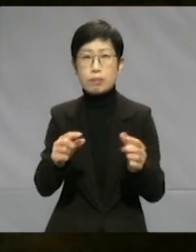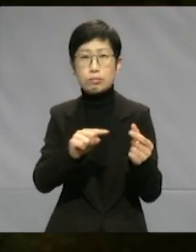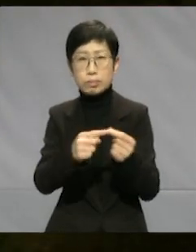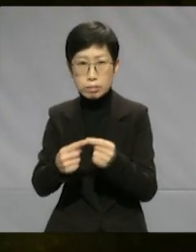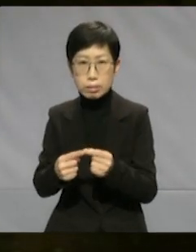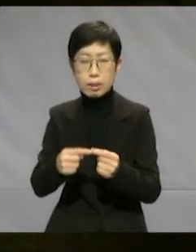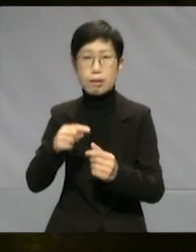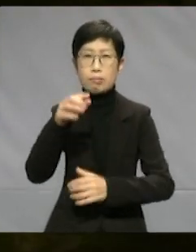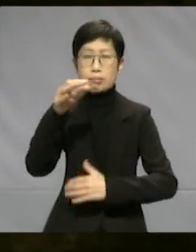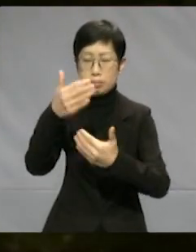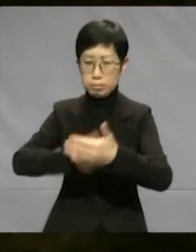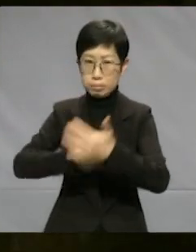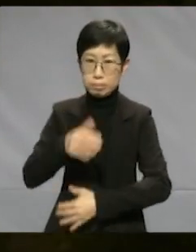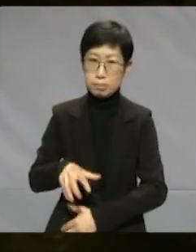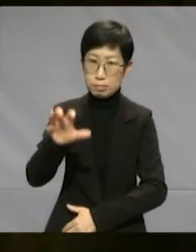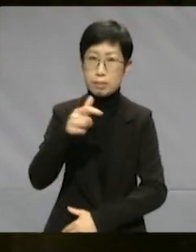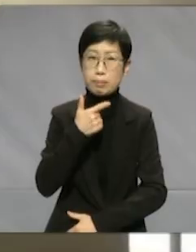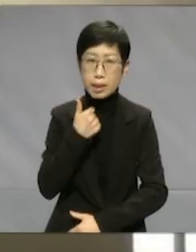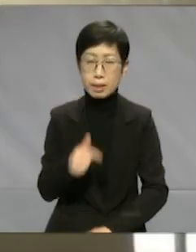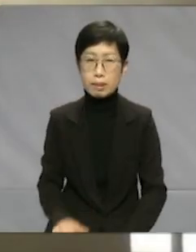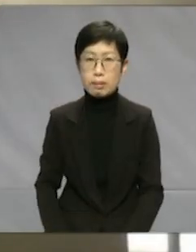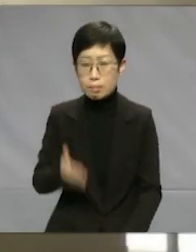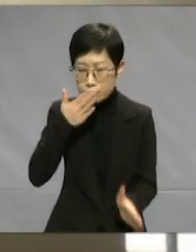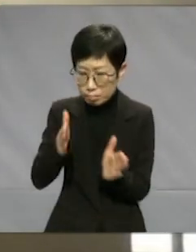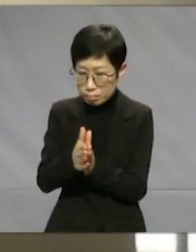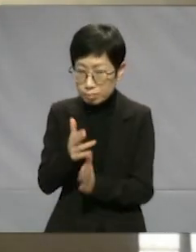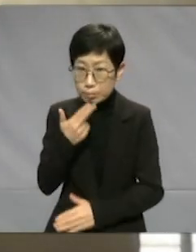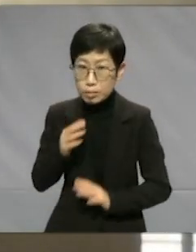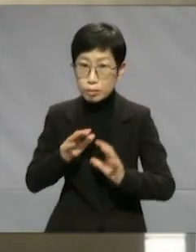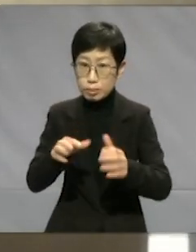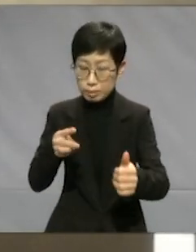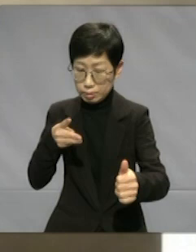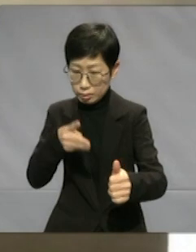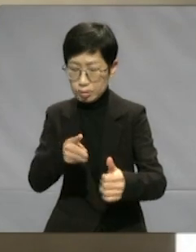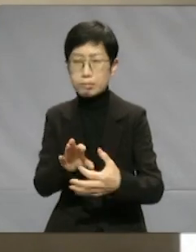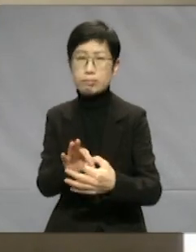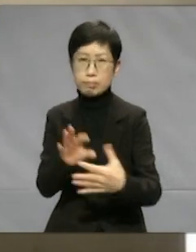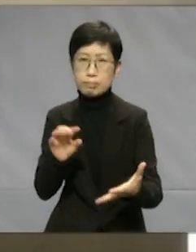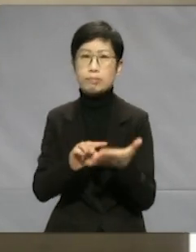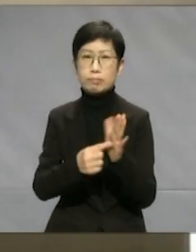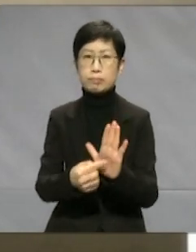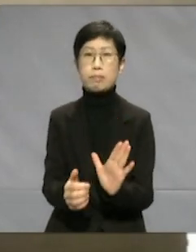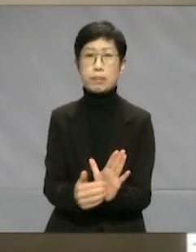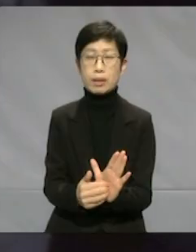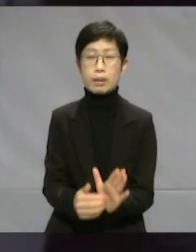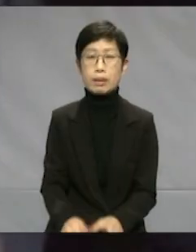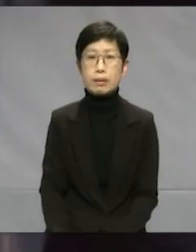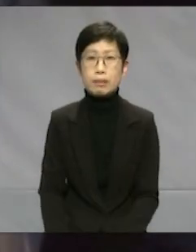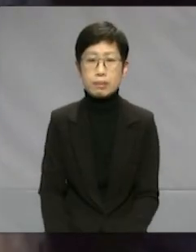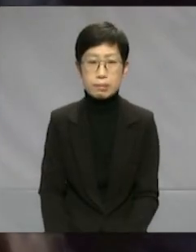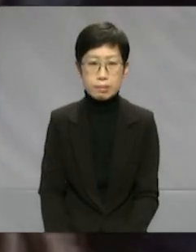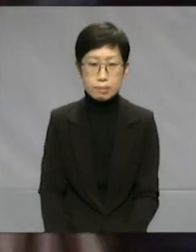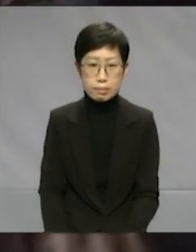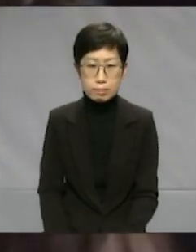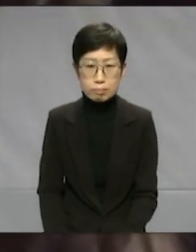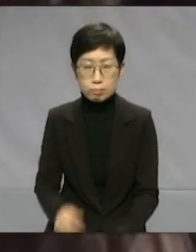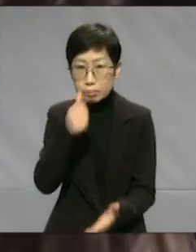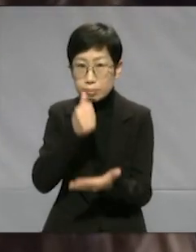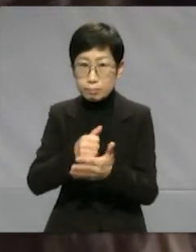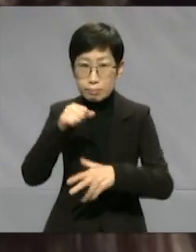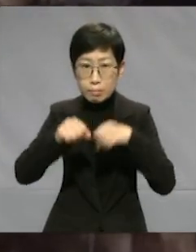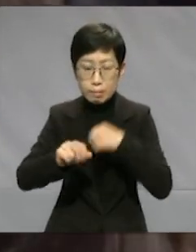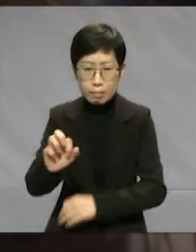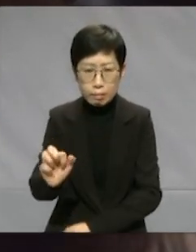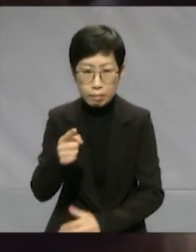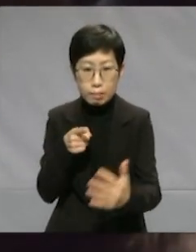드러났습니다. 경찰은 공범은 없으며 국제 테러리즘과도 관련이 없다고 밝혔습니다. Já v tuto chvíli nevím, jaký